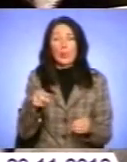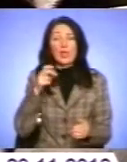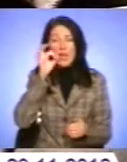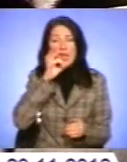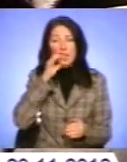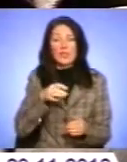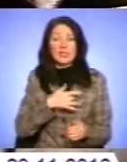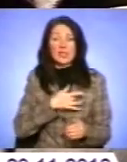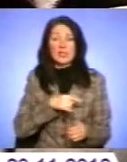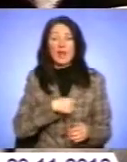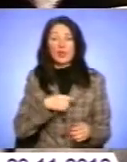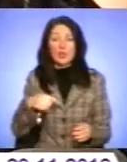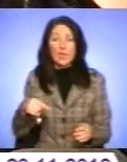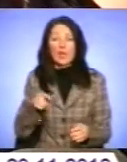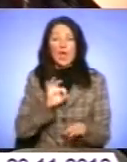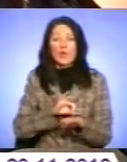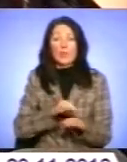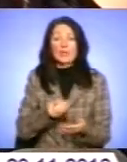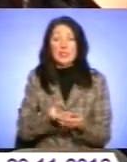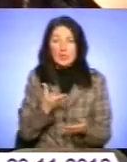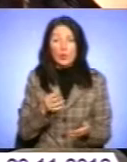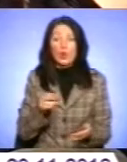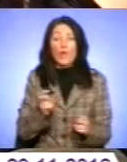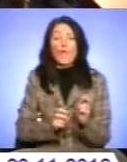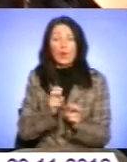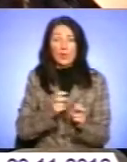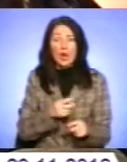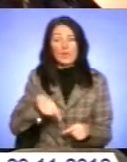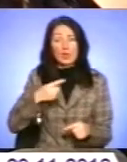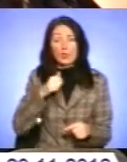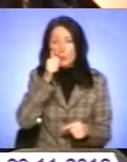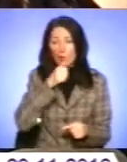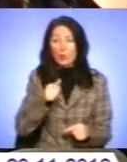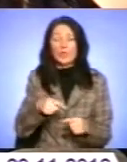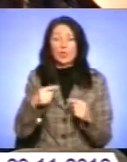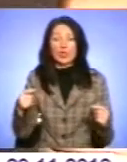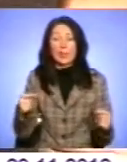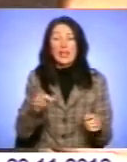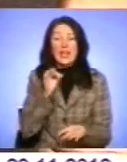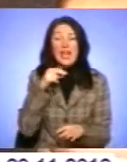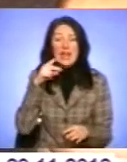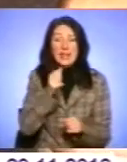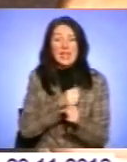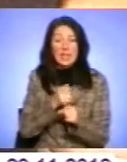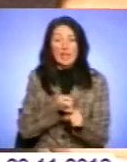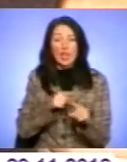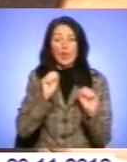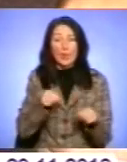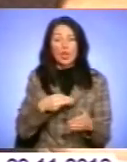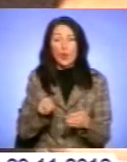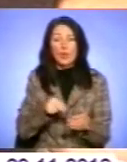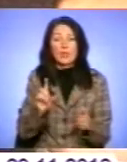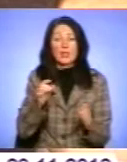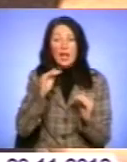серцево-судинних хвороб за ціною виробника. У наступному році, запевнили фахівці, асортимент ліків, які можна купити за референтною